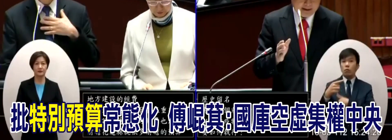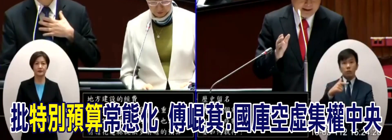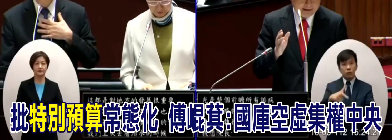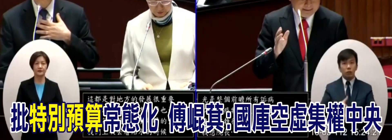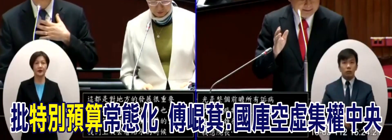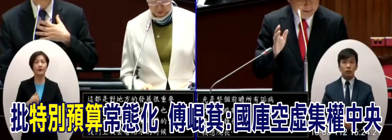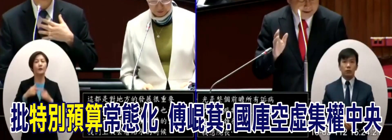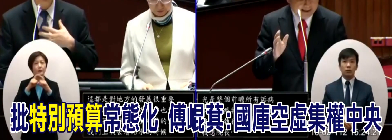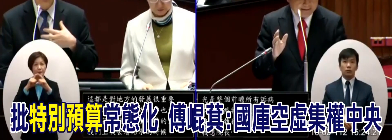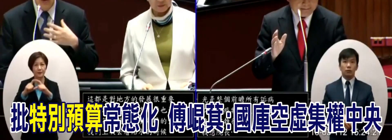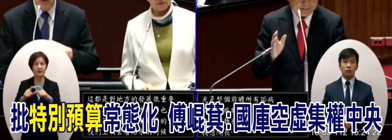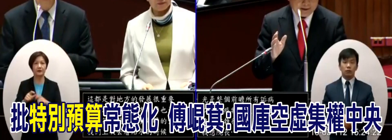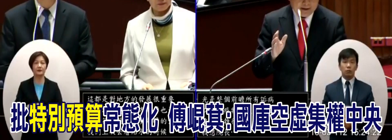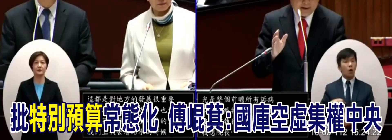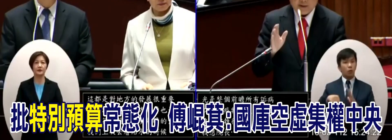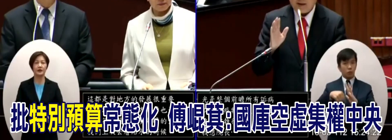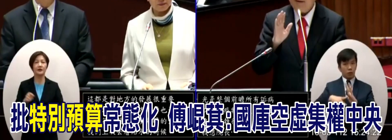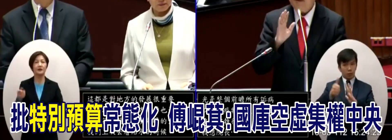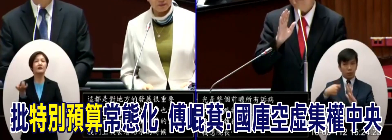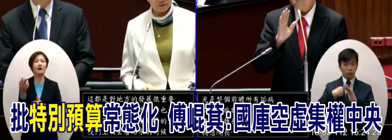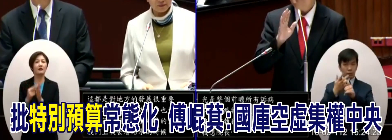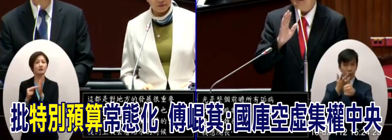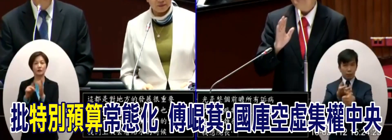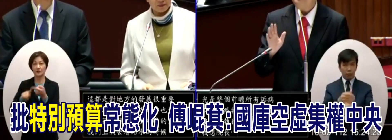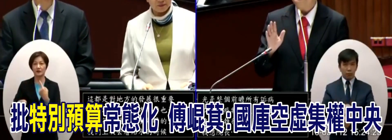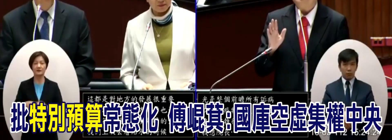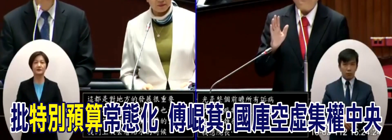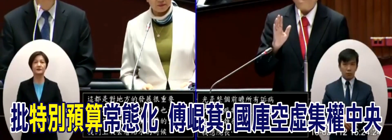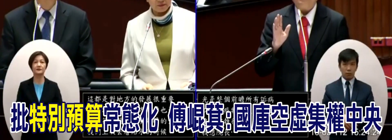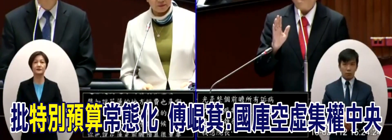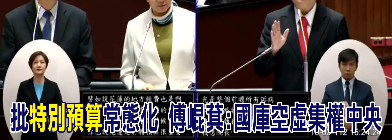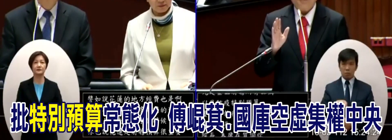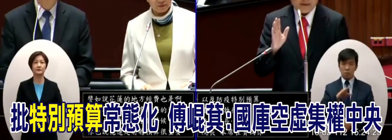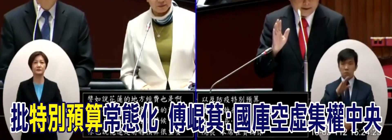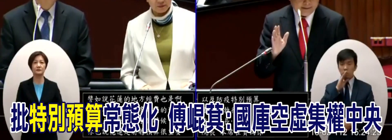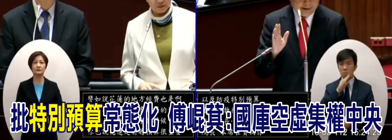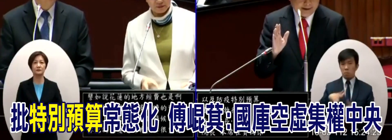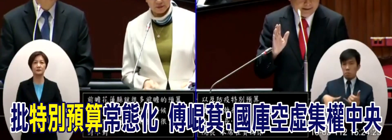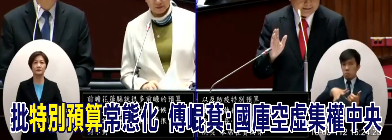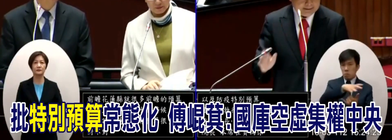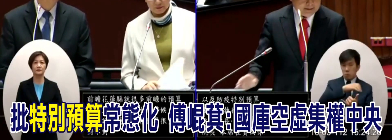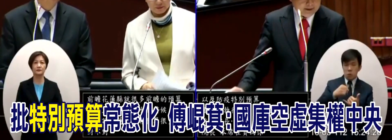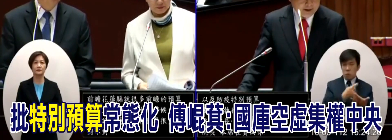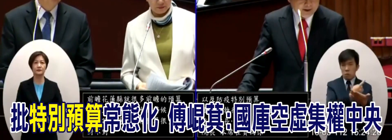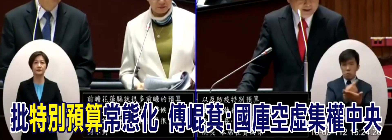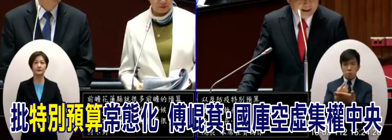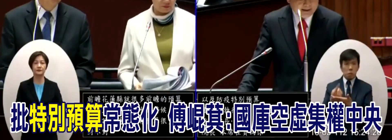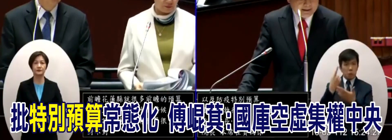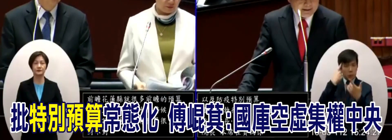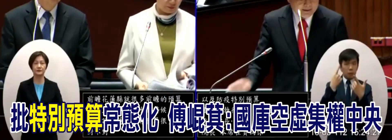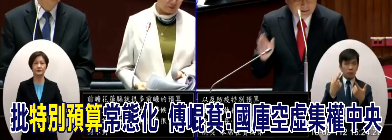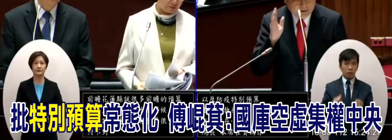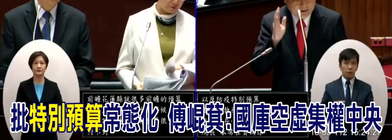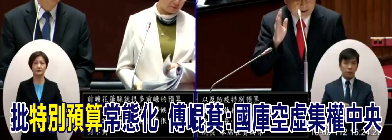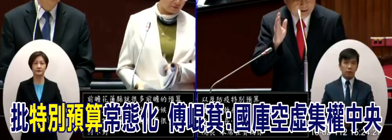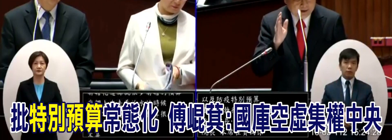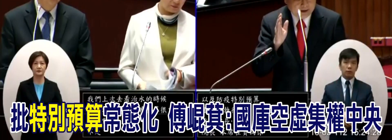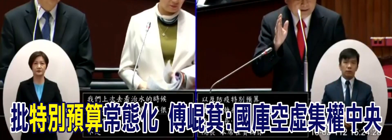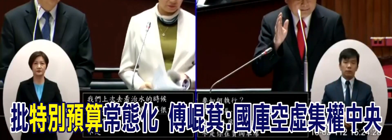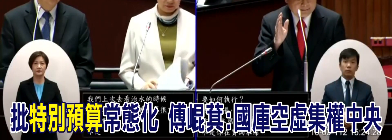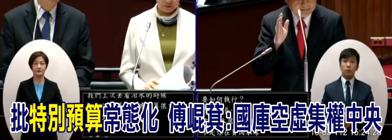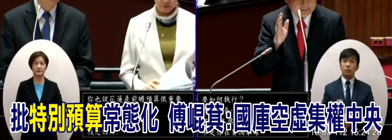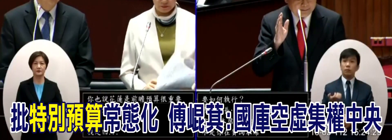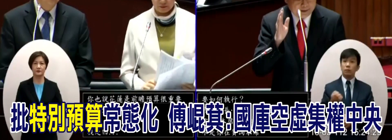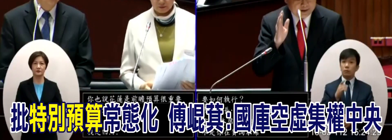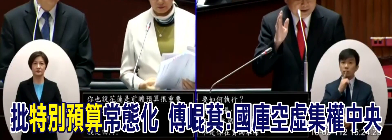席。 不，我是觉得你的讲法不见得正确。 这是整体大家一致的认为哈。现在您刚刚